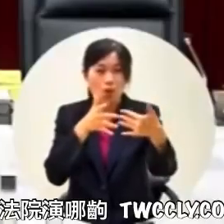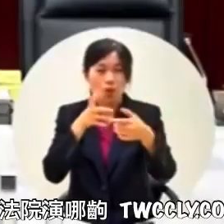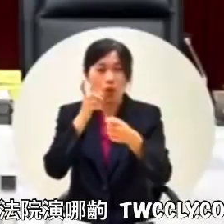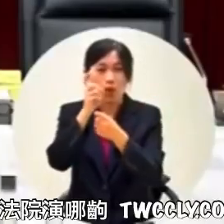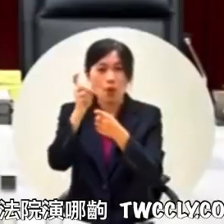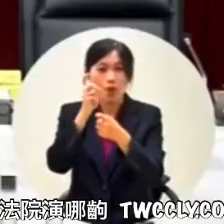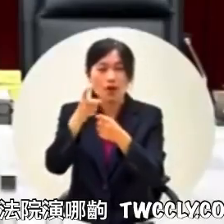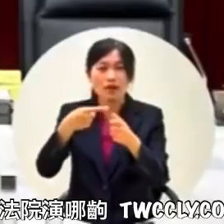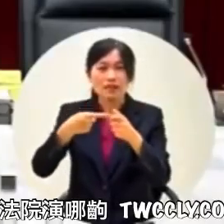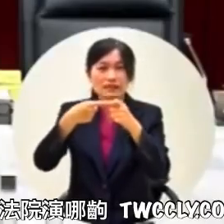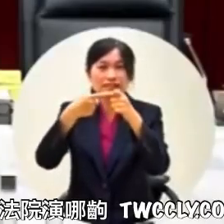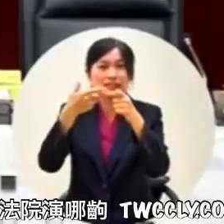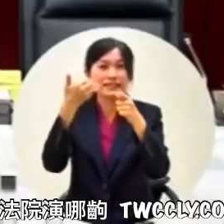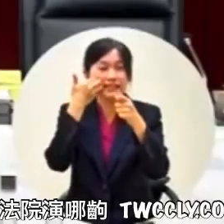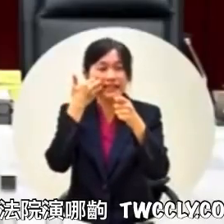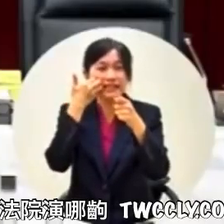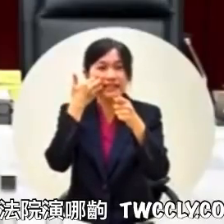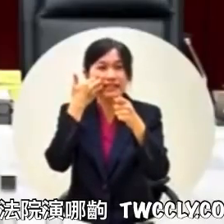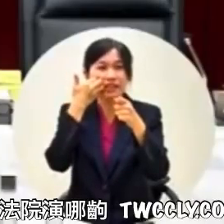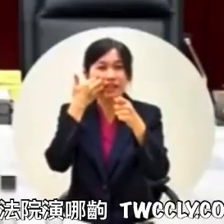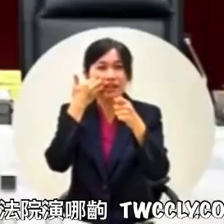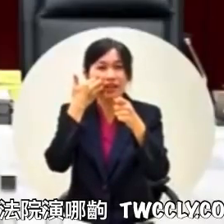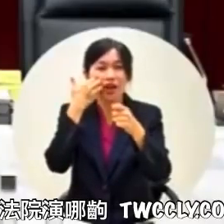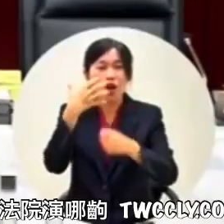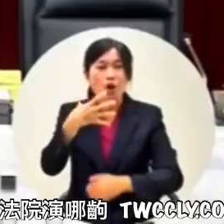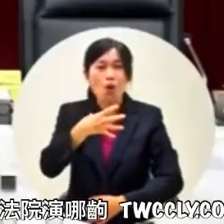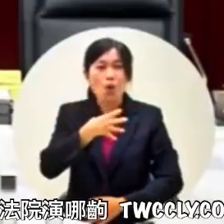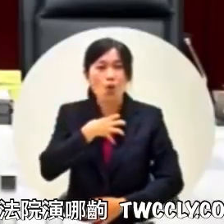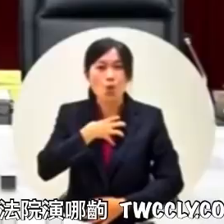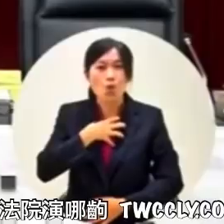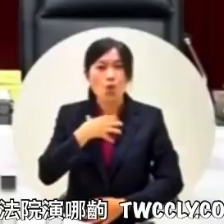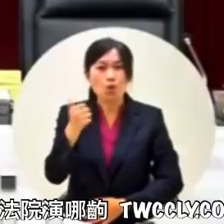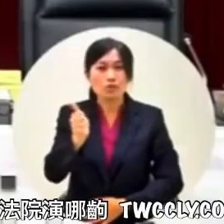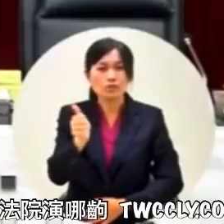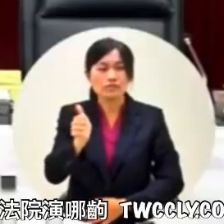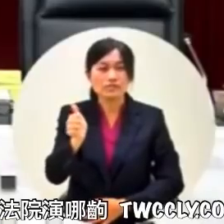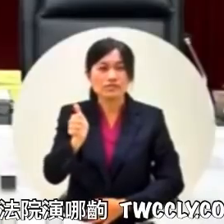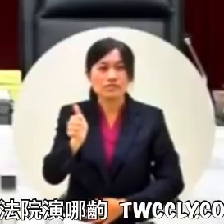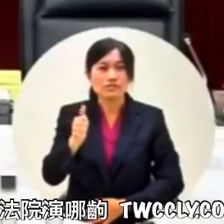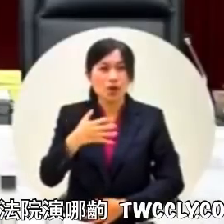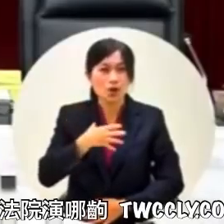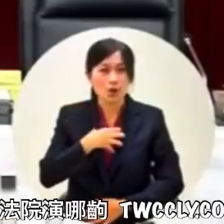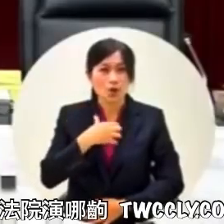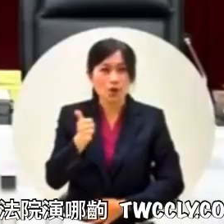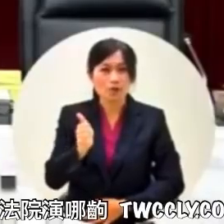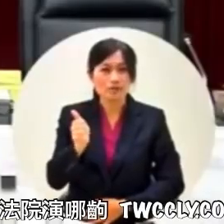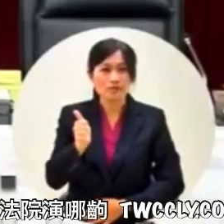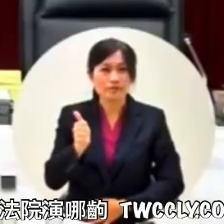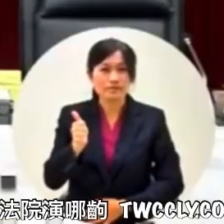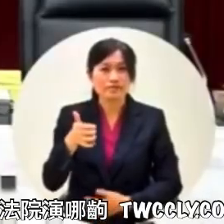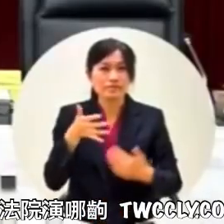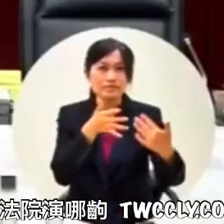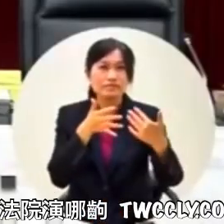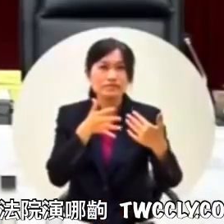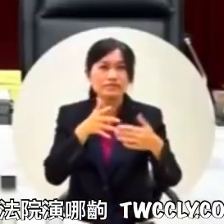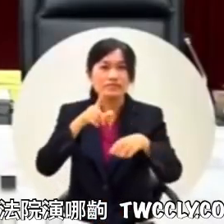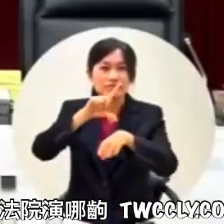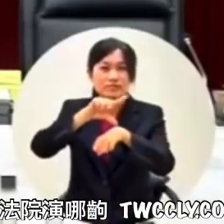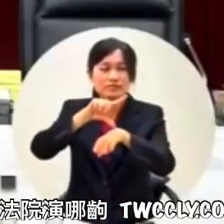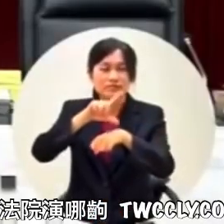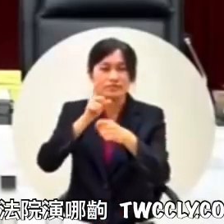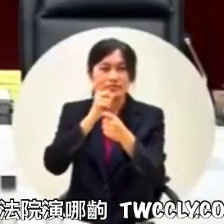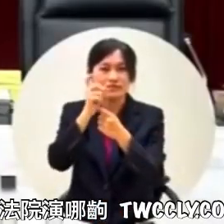第一位质询的是吴议员议政，吴议员请发言，时间十分钟